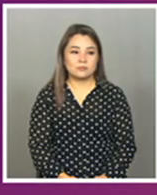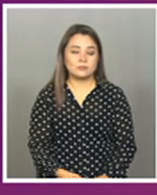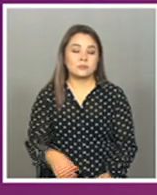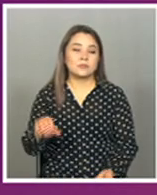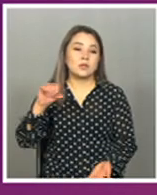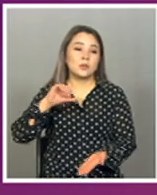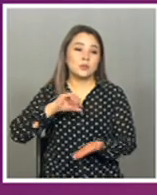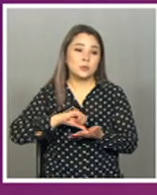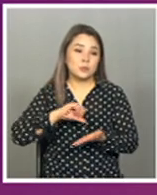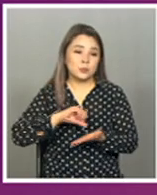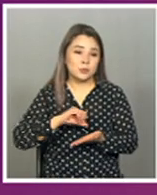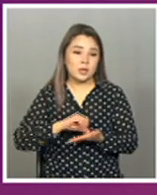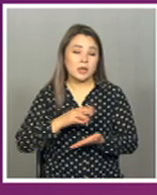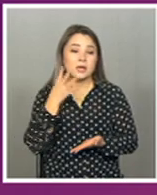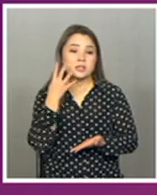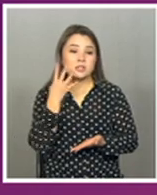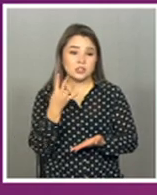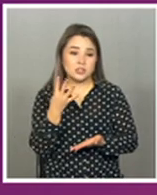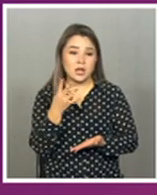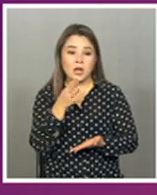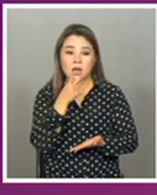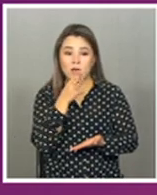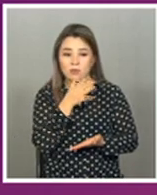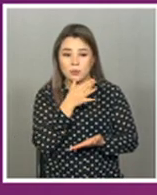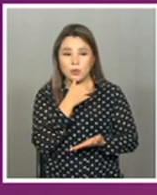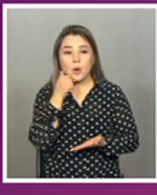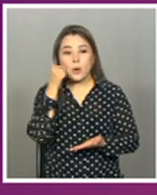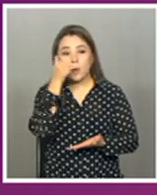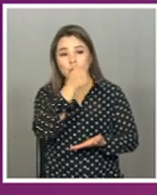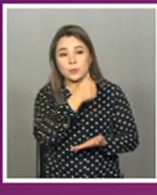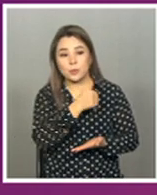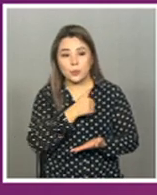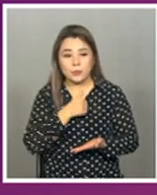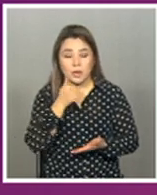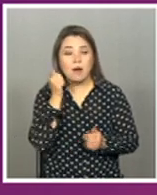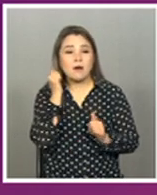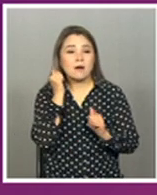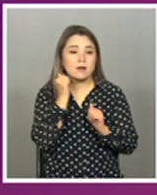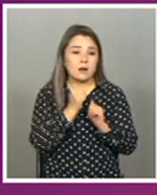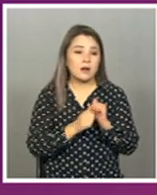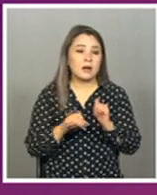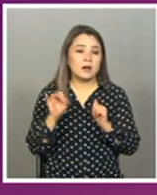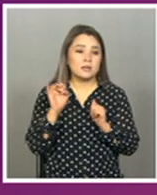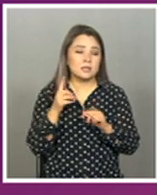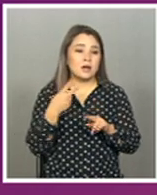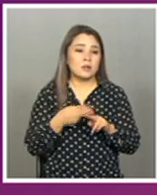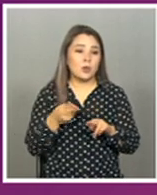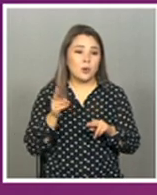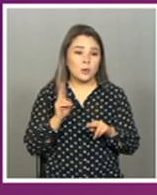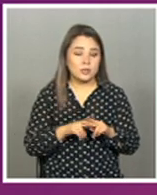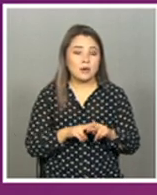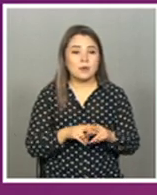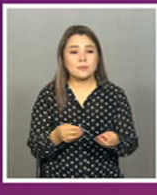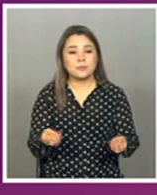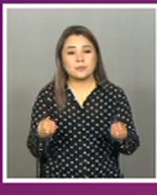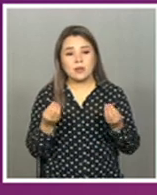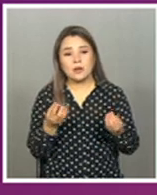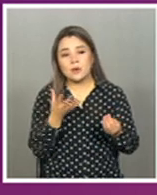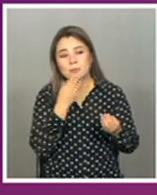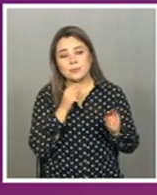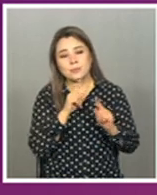Существует 4 времени года, каждое из которых прекрасно